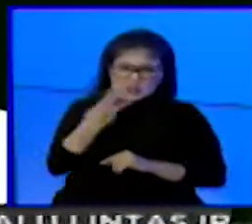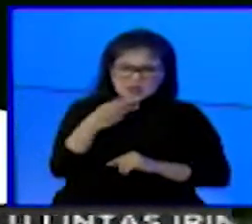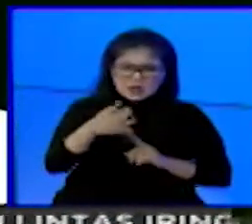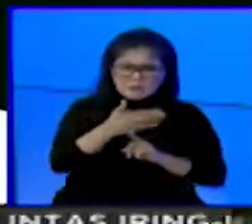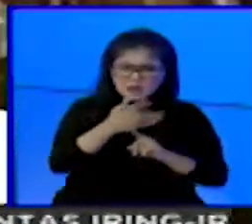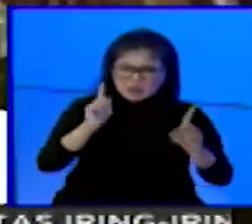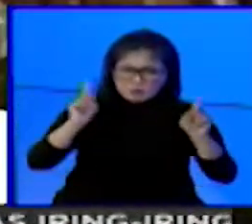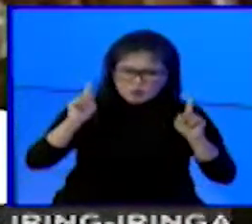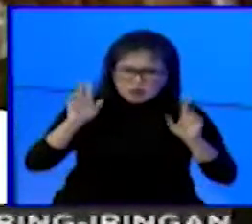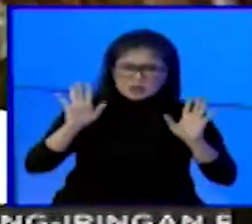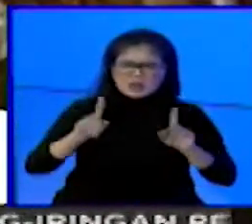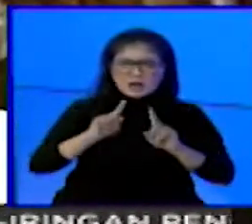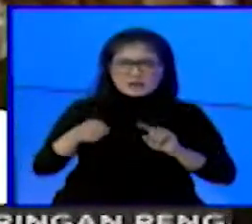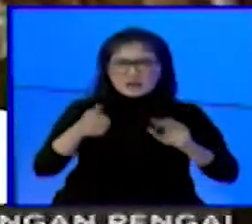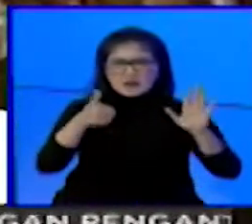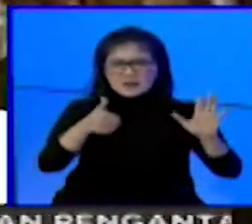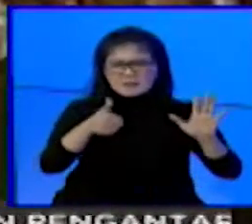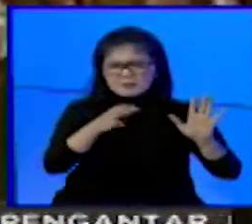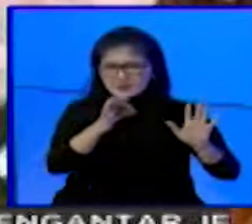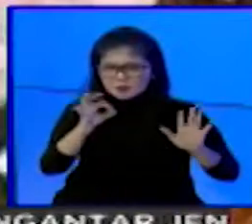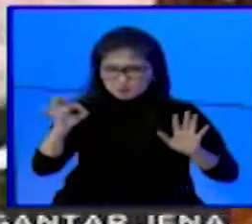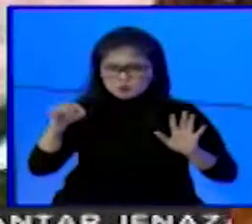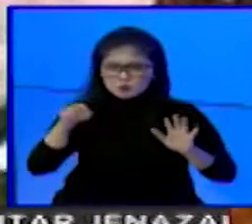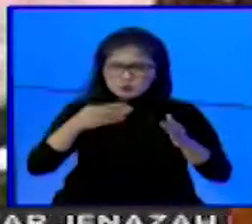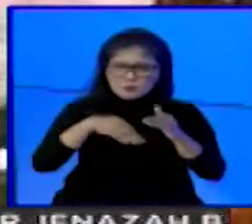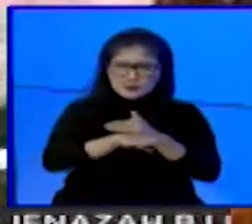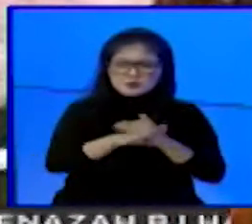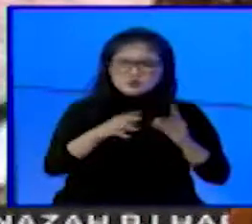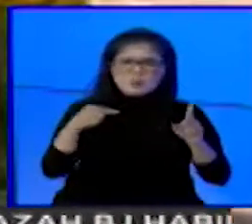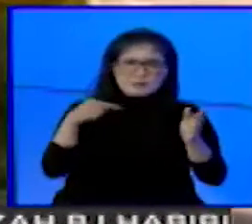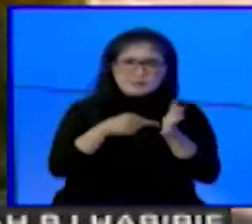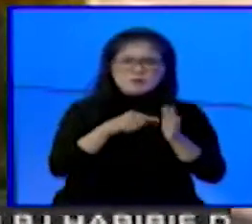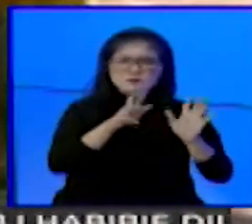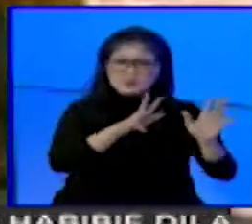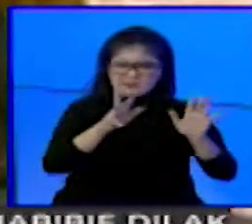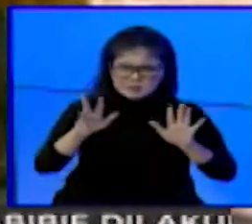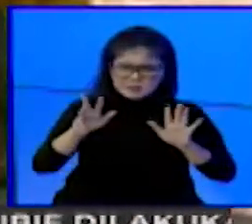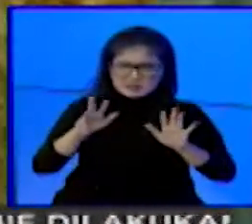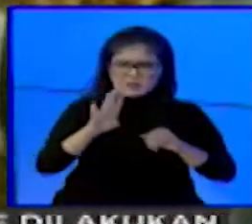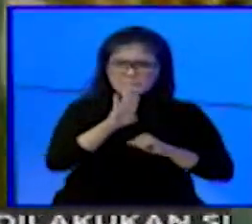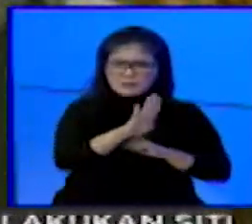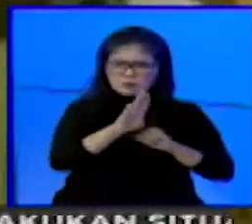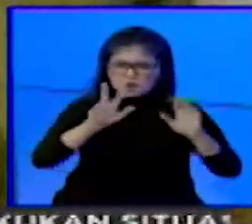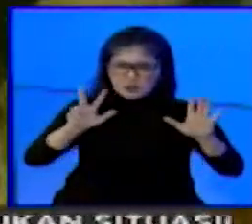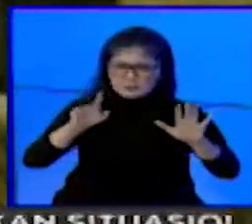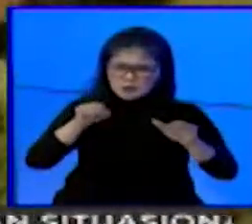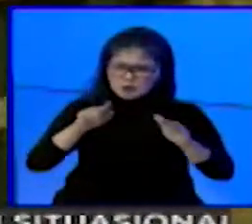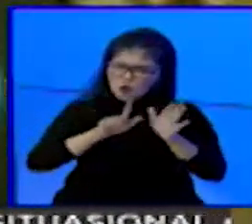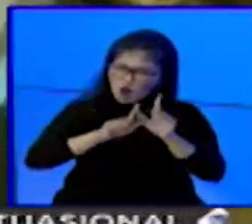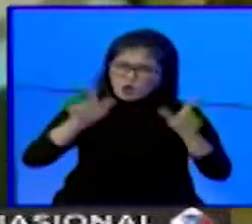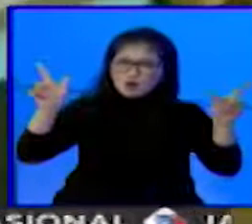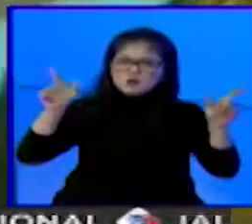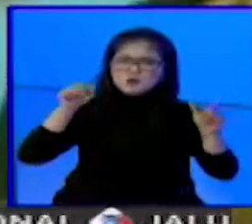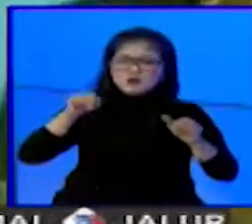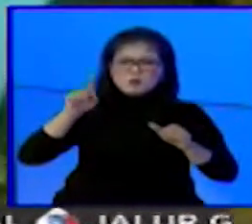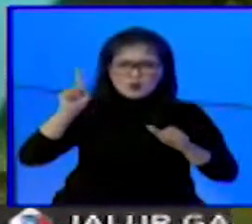Ada 600 partai politik yang mendaftar pemilu 1999. 48 diantaranya lolos pemilu, sementara hanya 8 partai yang lolos